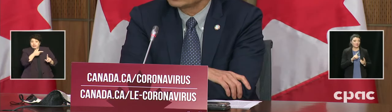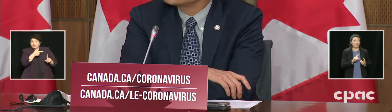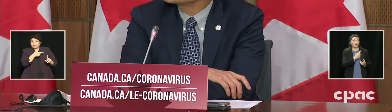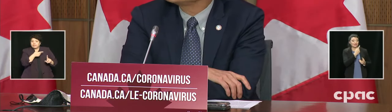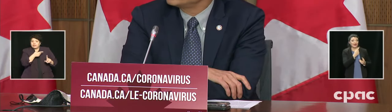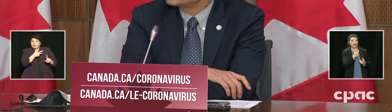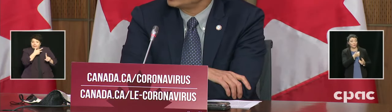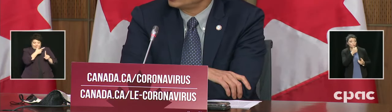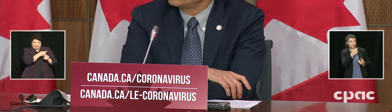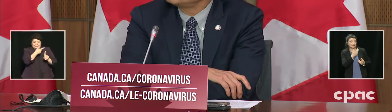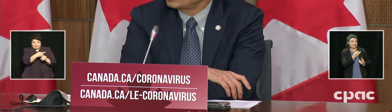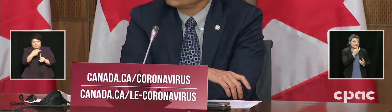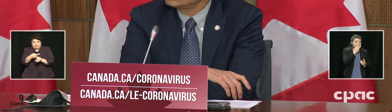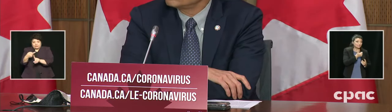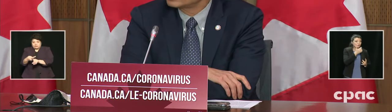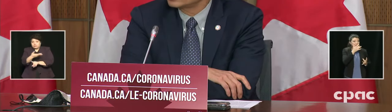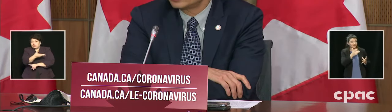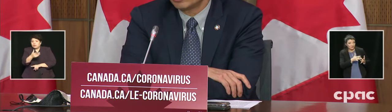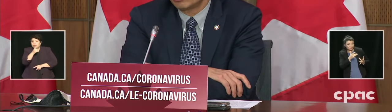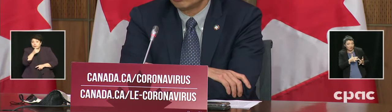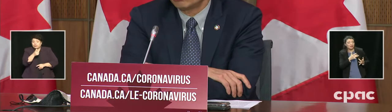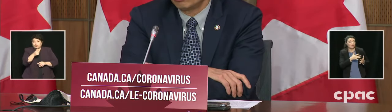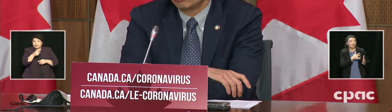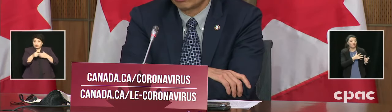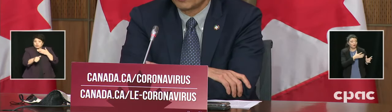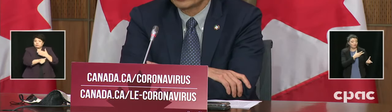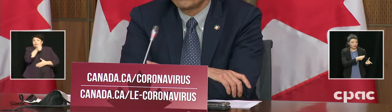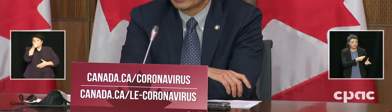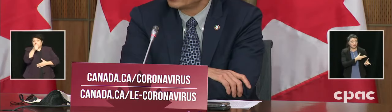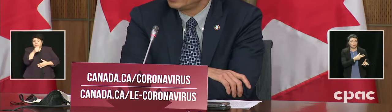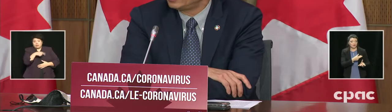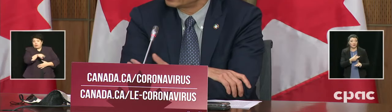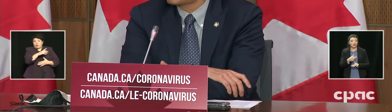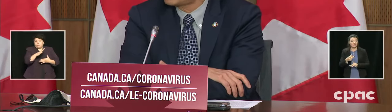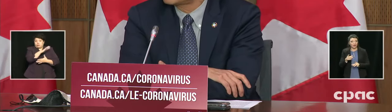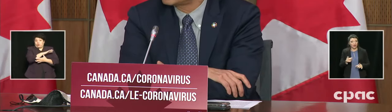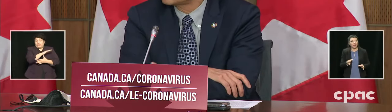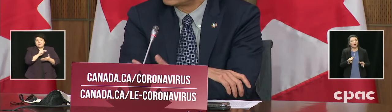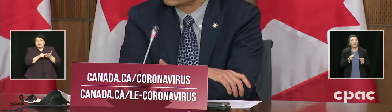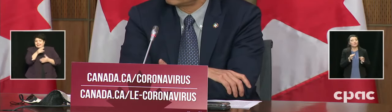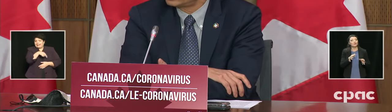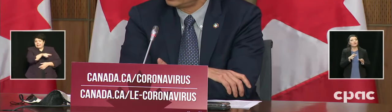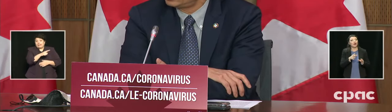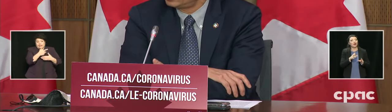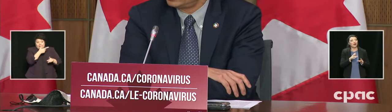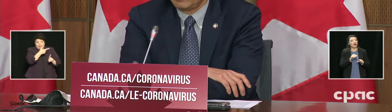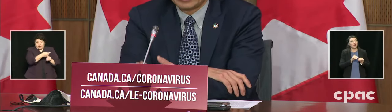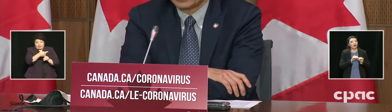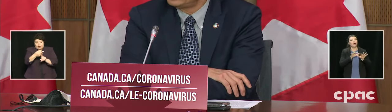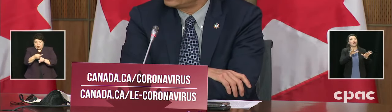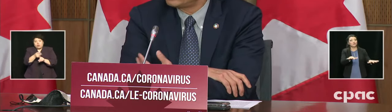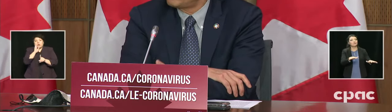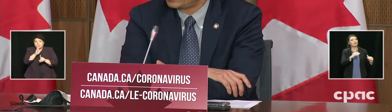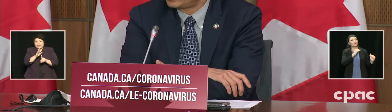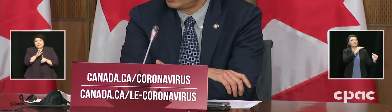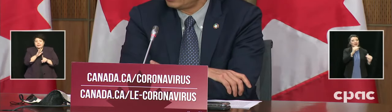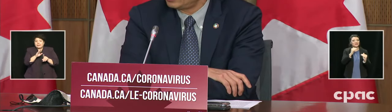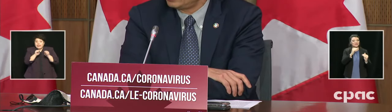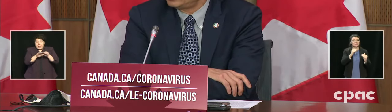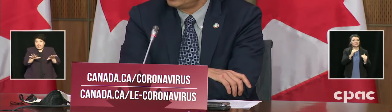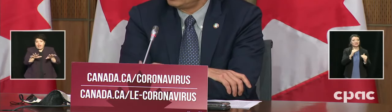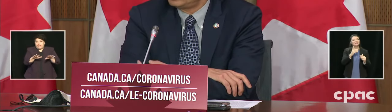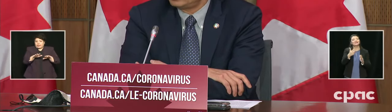c'est aussi, ça va protéger tout le monde. Parce que si on commence à vacciner les travailleurs de soins de santé, les médecins, les